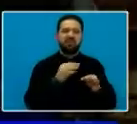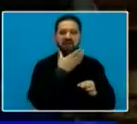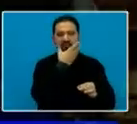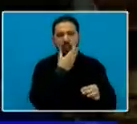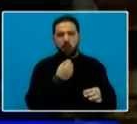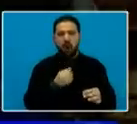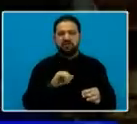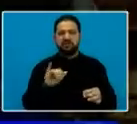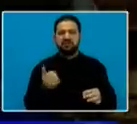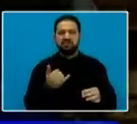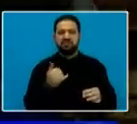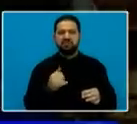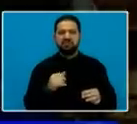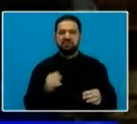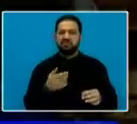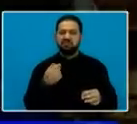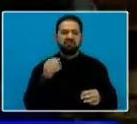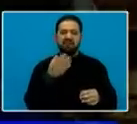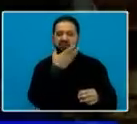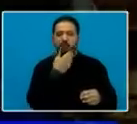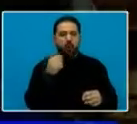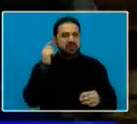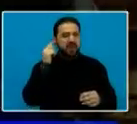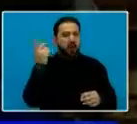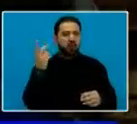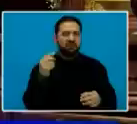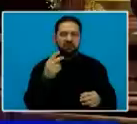și ce din coada o să sune. Și atât.